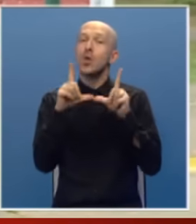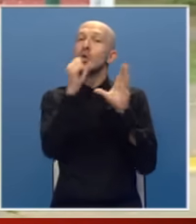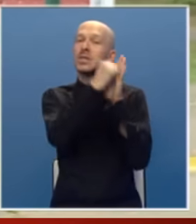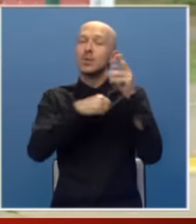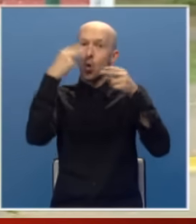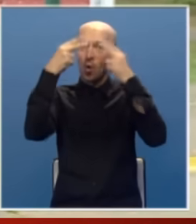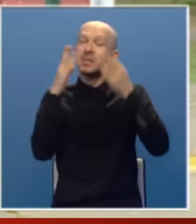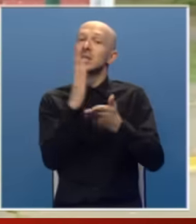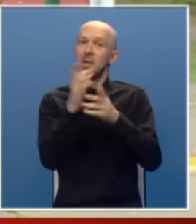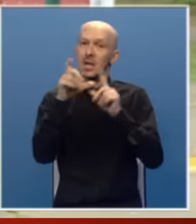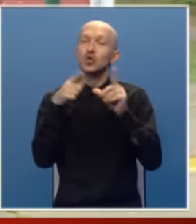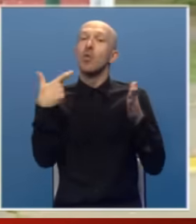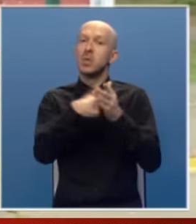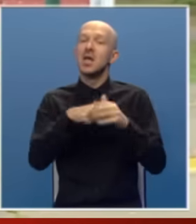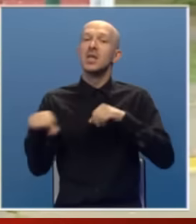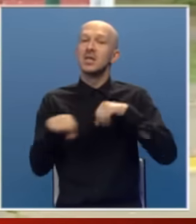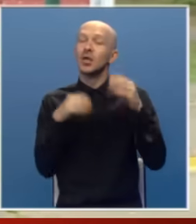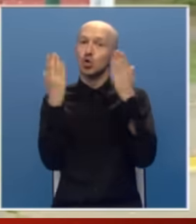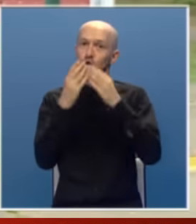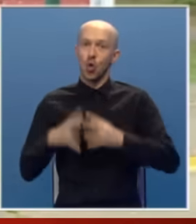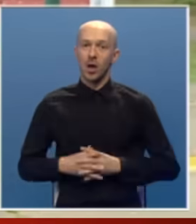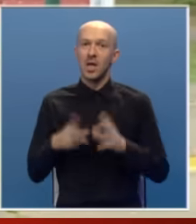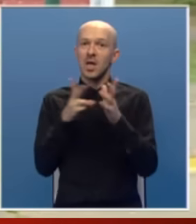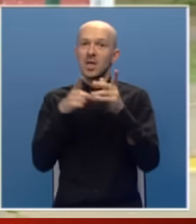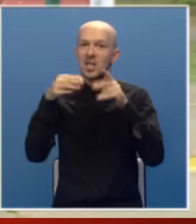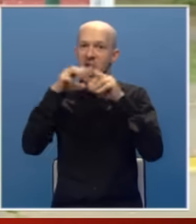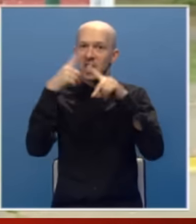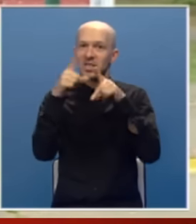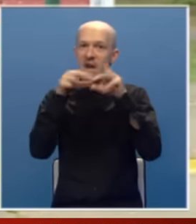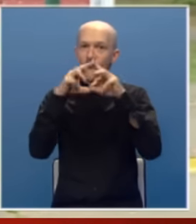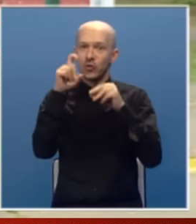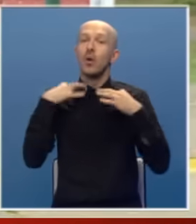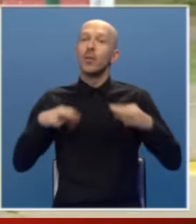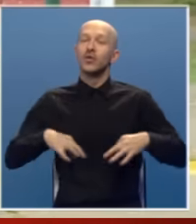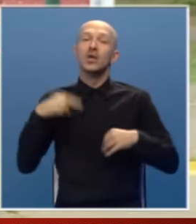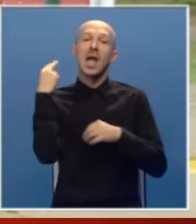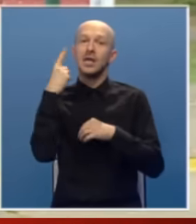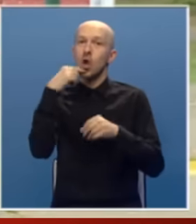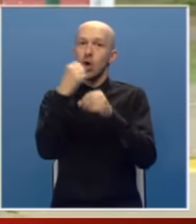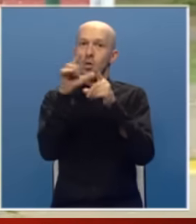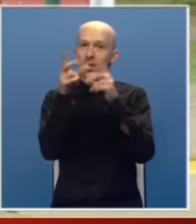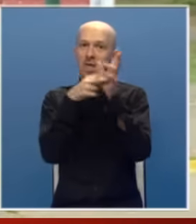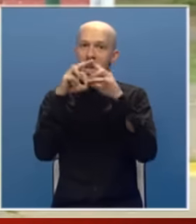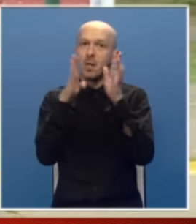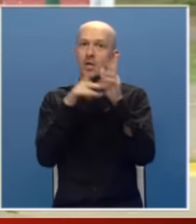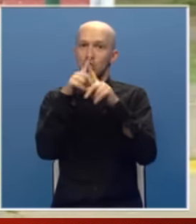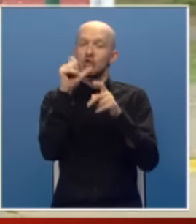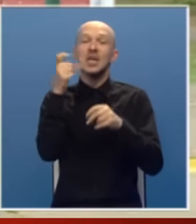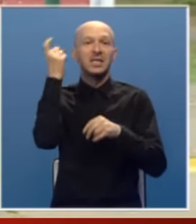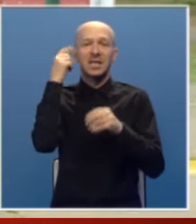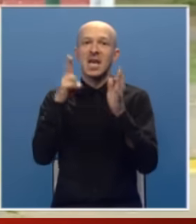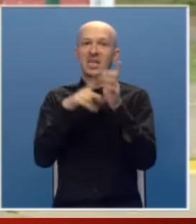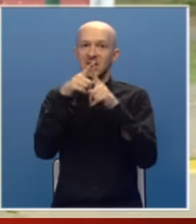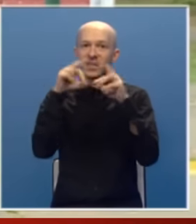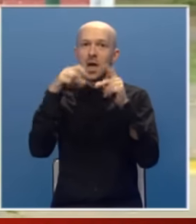disciplinskoj komisiji bili su ubijeni direktor škole Nijaz Halilović, profesorka engleskog Gordana Midžić i sekretarica